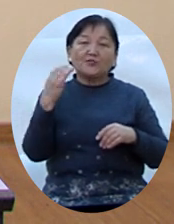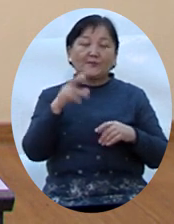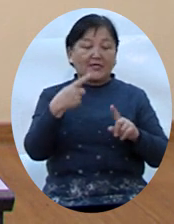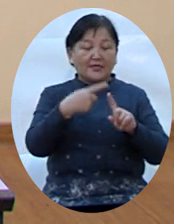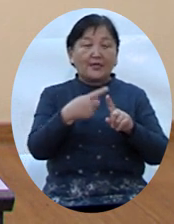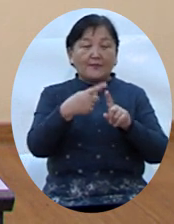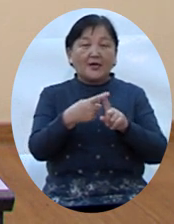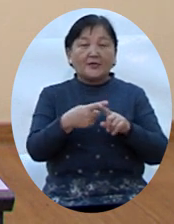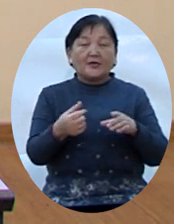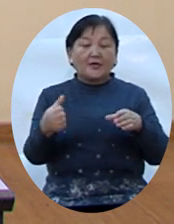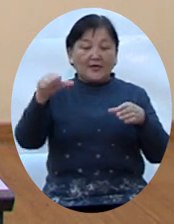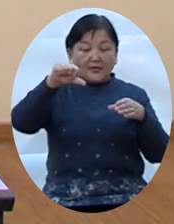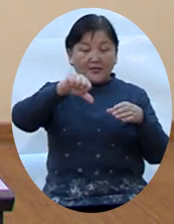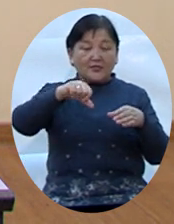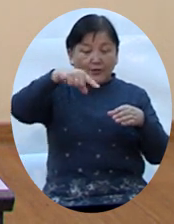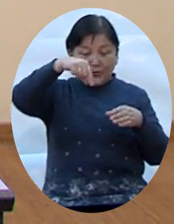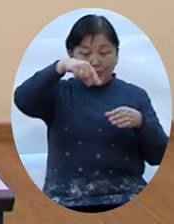дээрээ хүнсний содын уусмалаа нэмье.